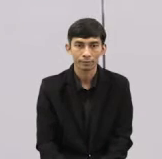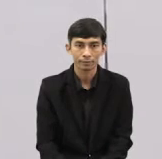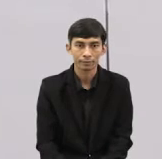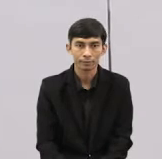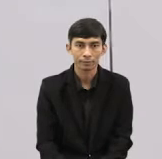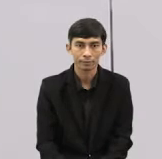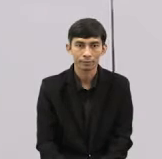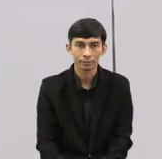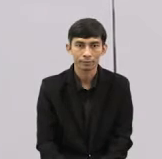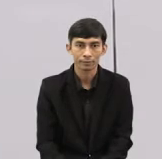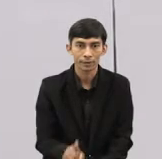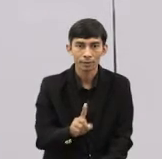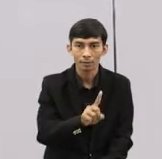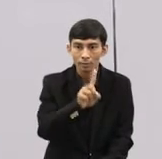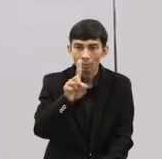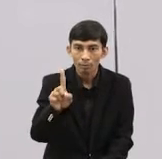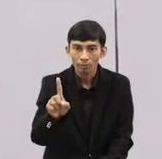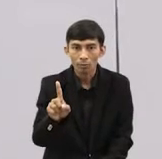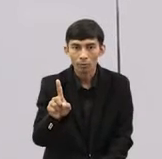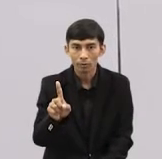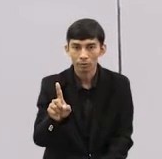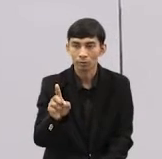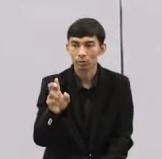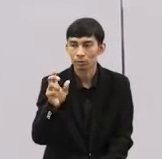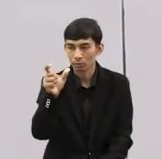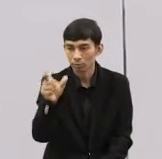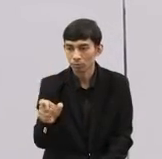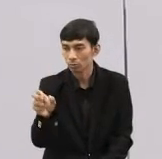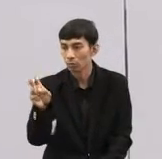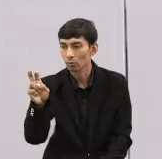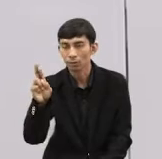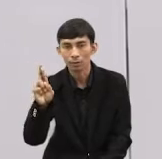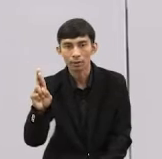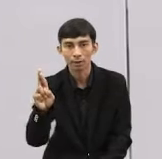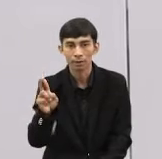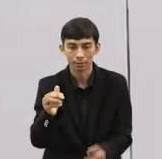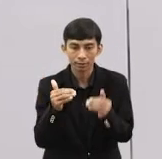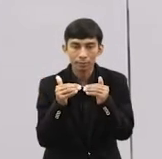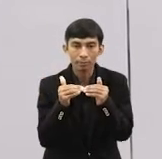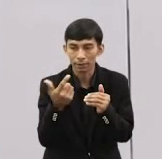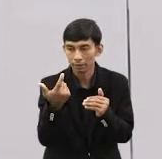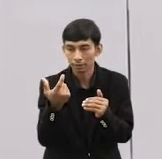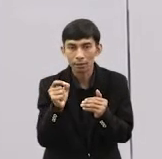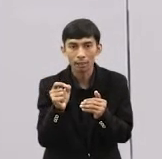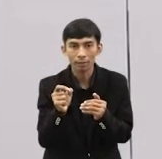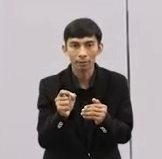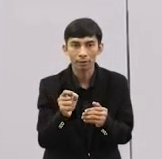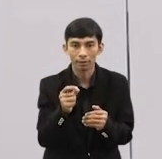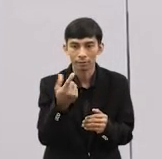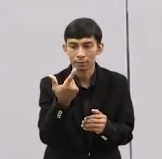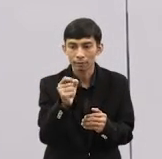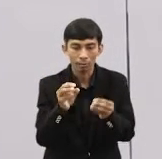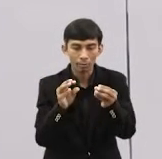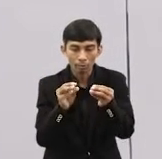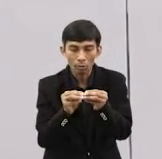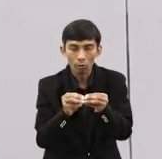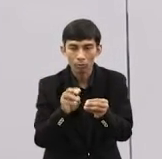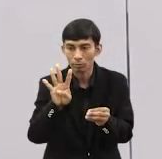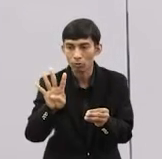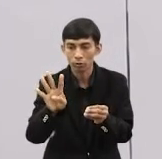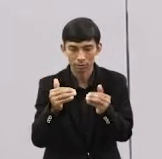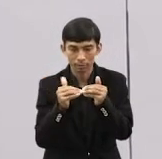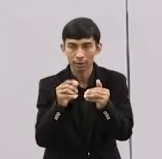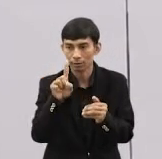mà nâng đọp tung thị đọp chẳng đọp bột nâng buồn tới chía đọp